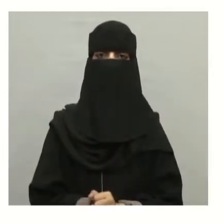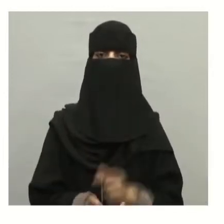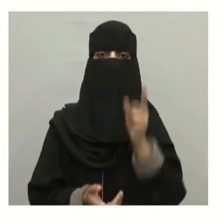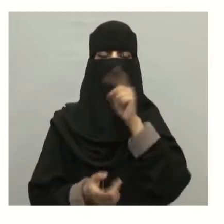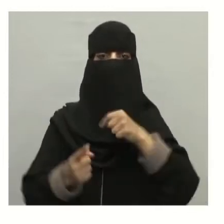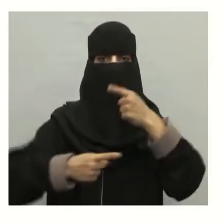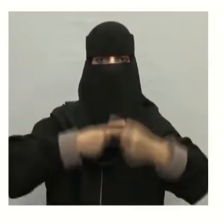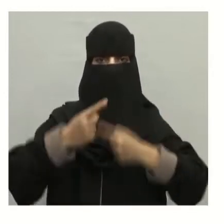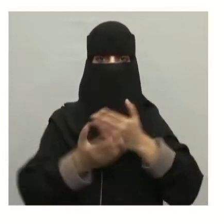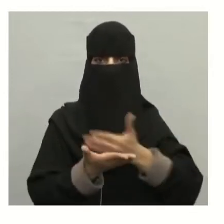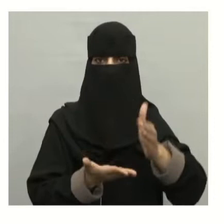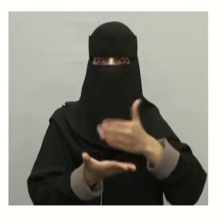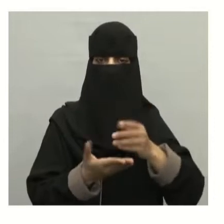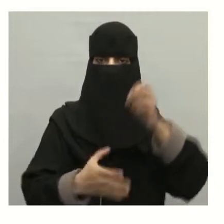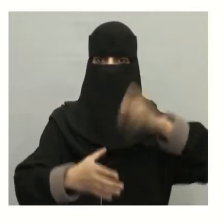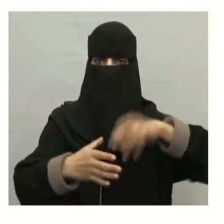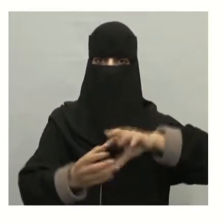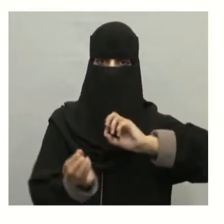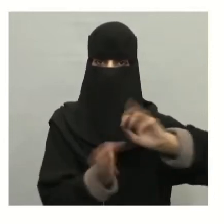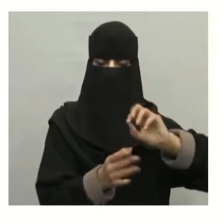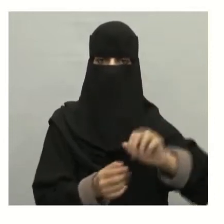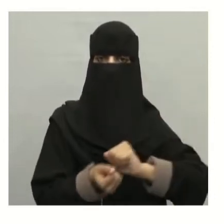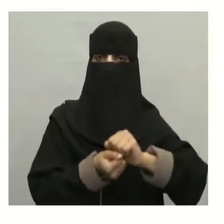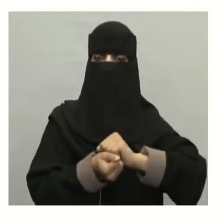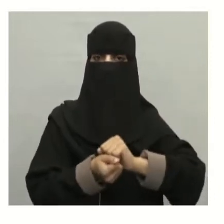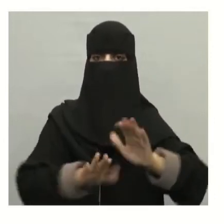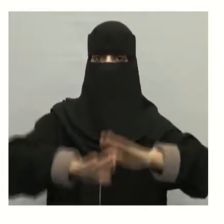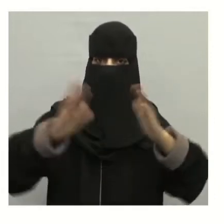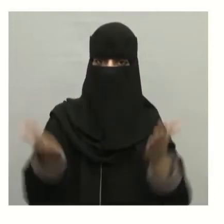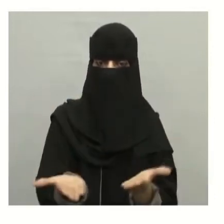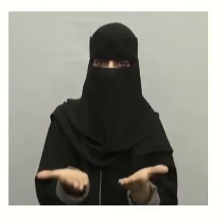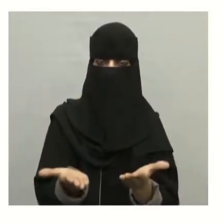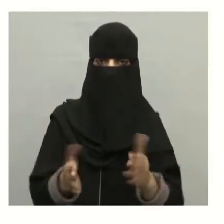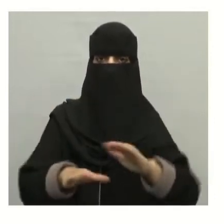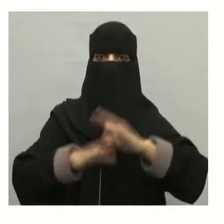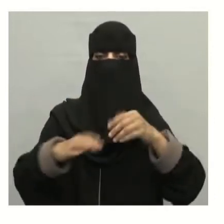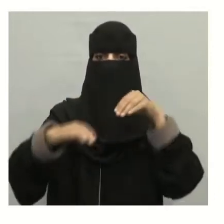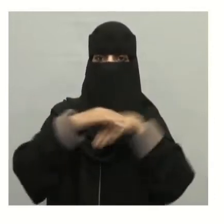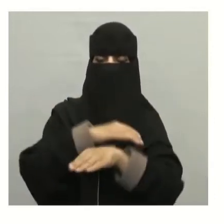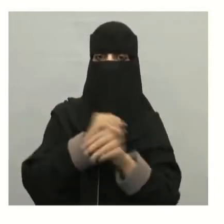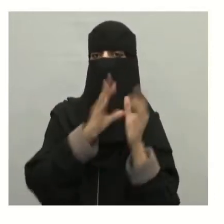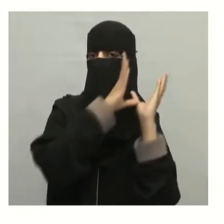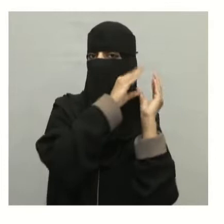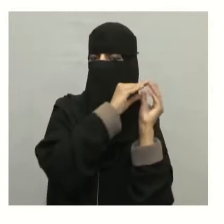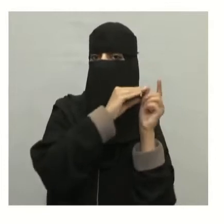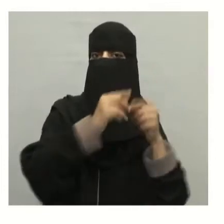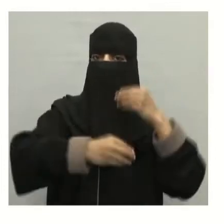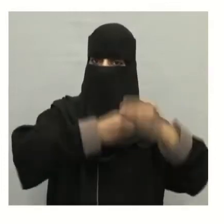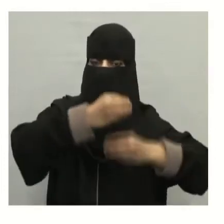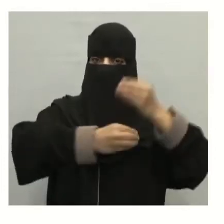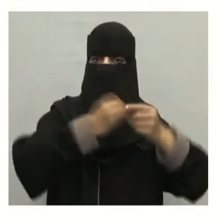التخلص اليومي من النفايات، غسل مفرش السرير وغطائه أسبوعياً أو